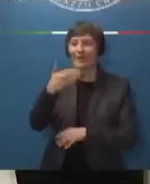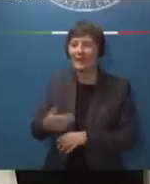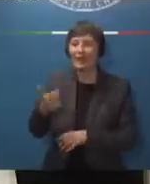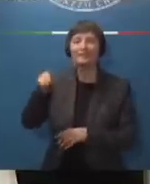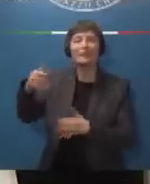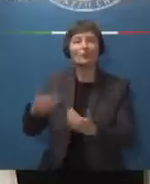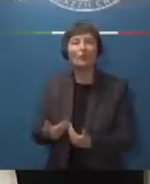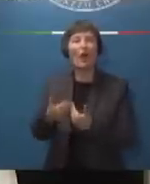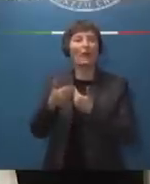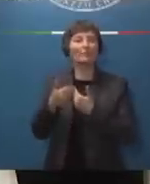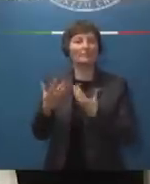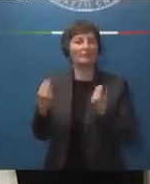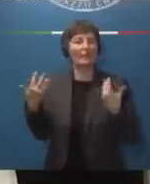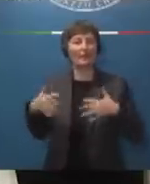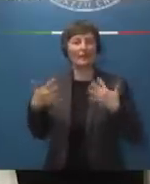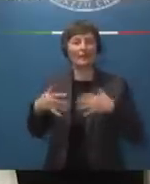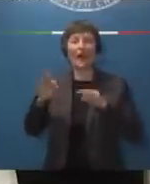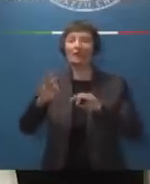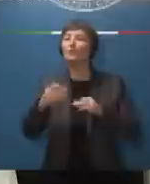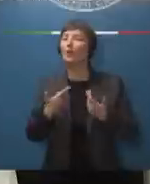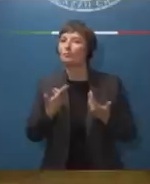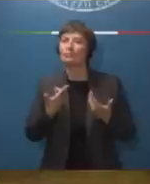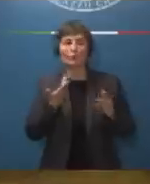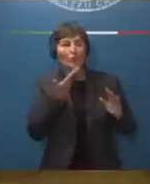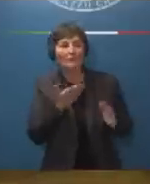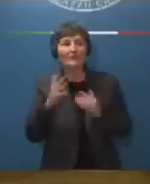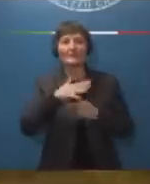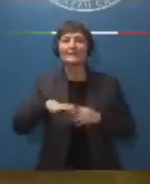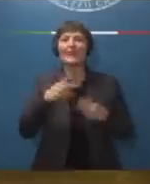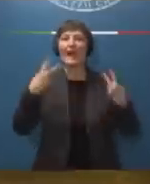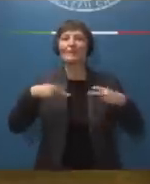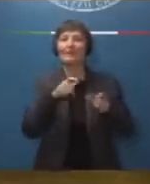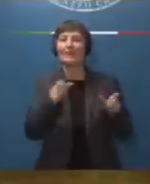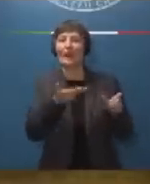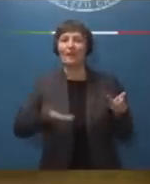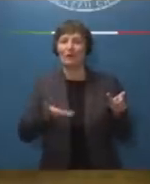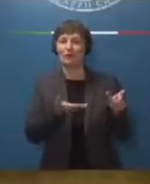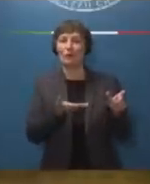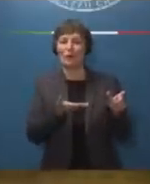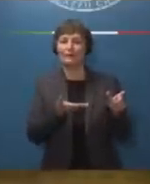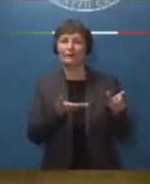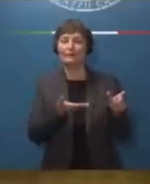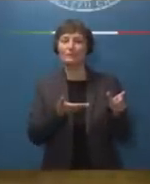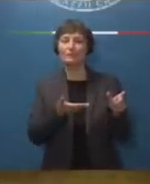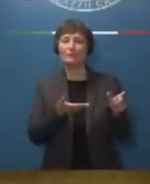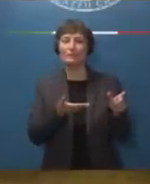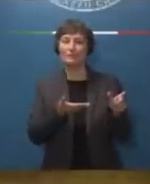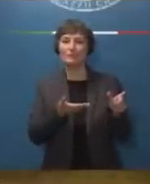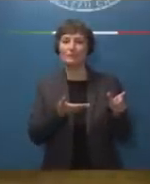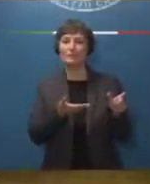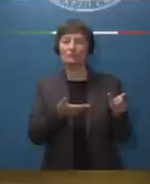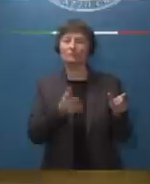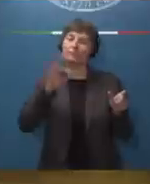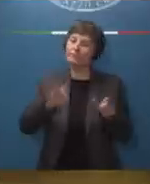che voi ci offrite per salvare le vite delle persone per un per ciò che facciamo insieme